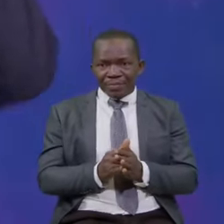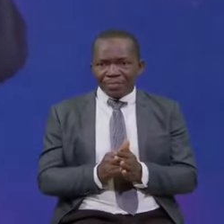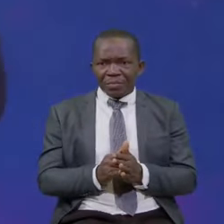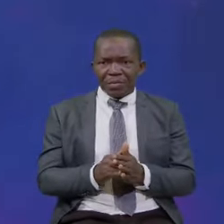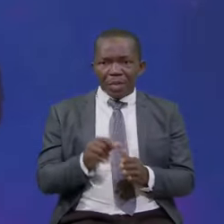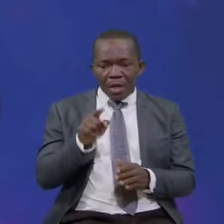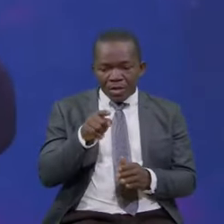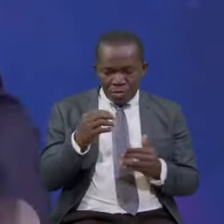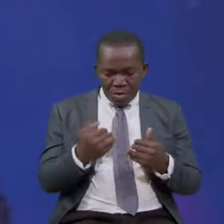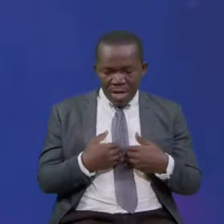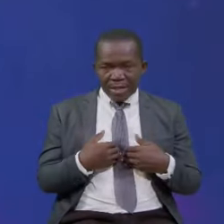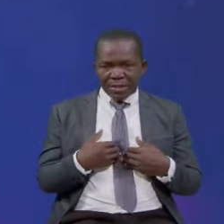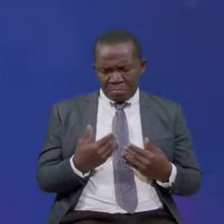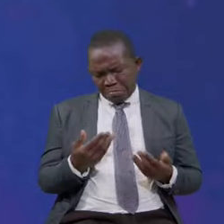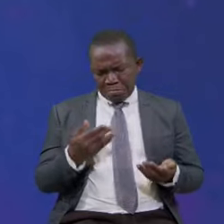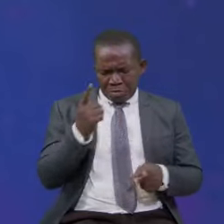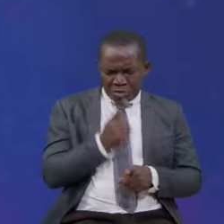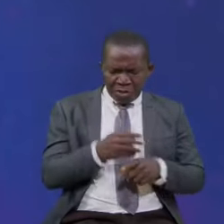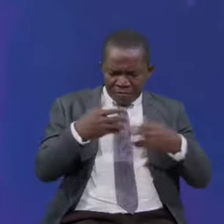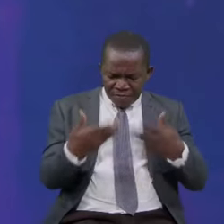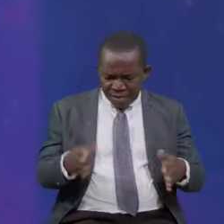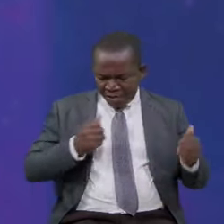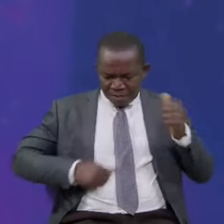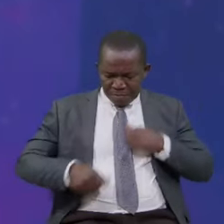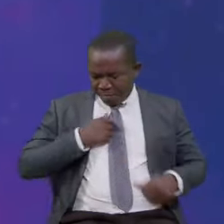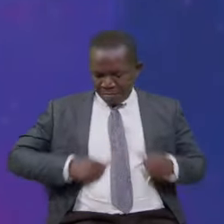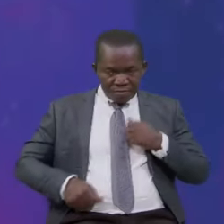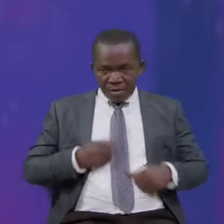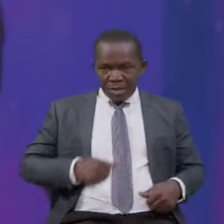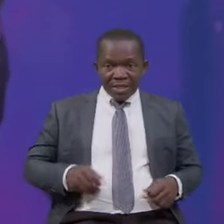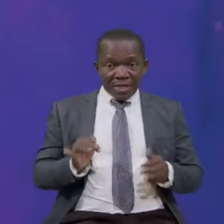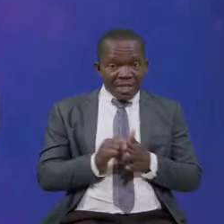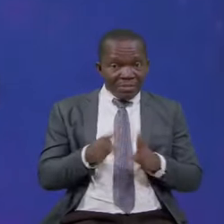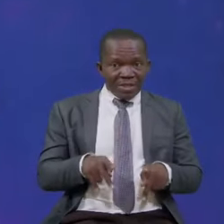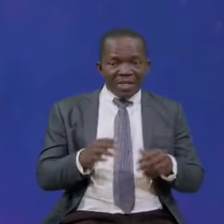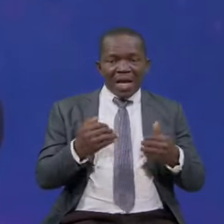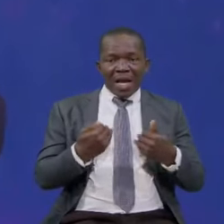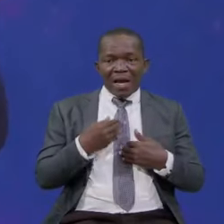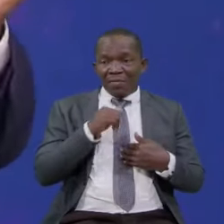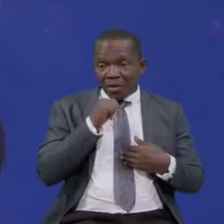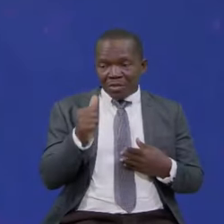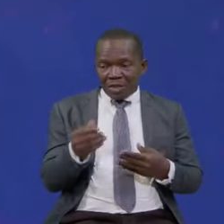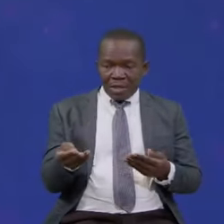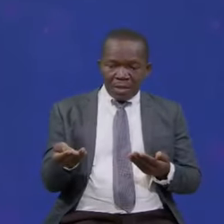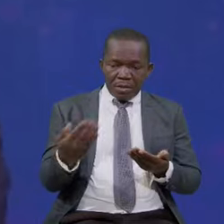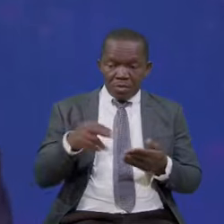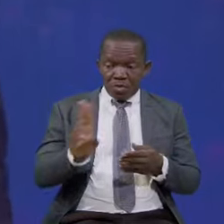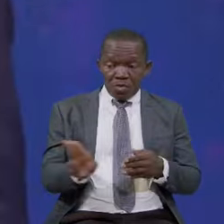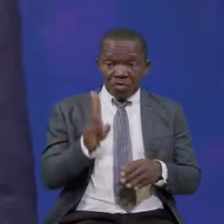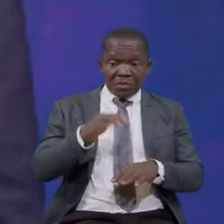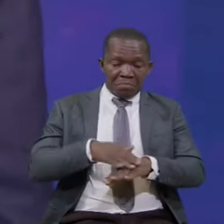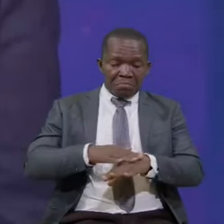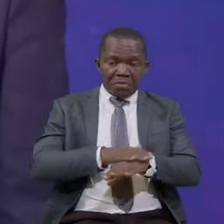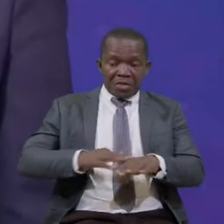c'est comme si tu es lavé mais tu n'as pas passé la pommade ou toute chose pour que tu es quand même sois belle